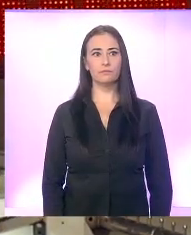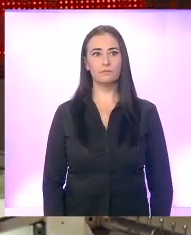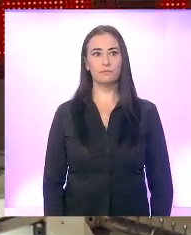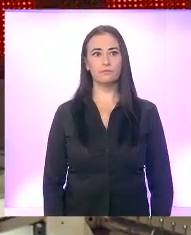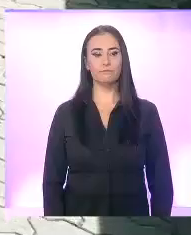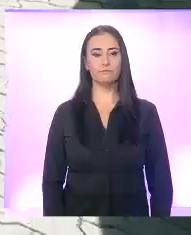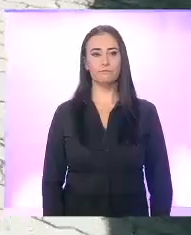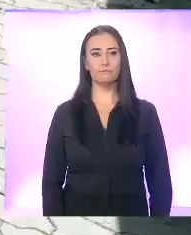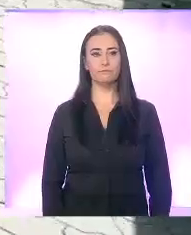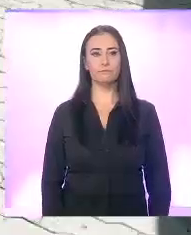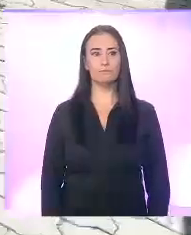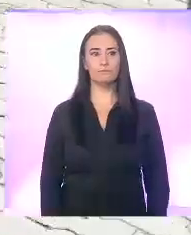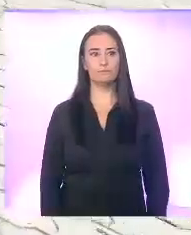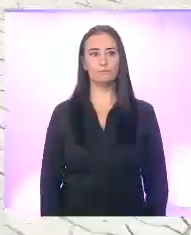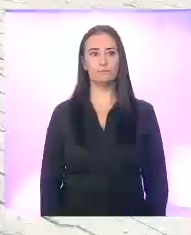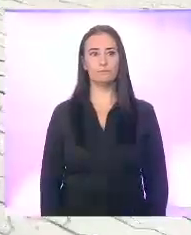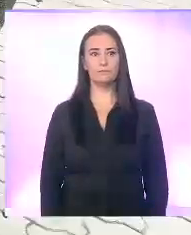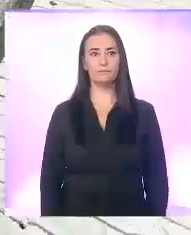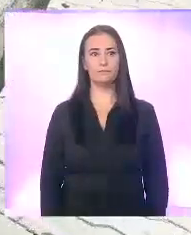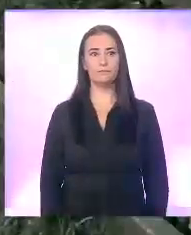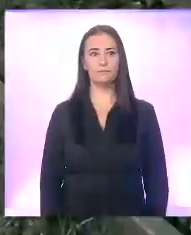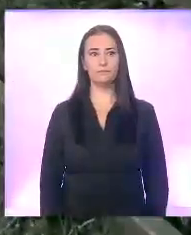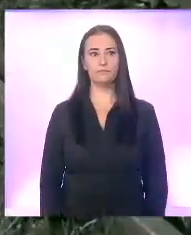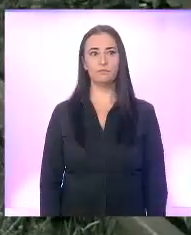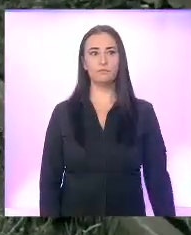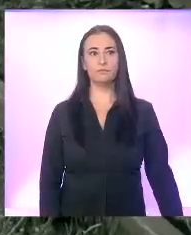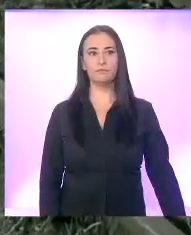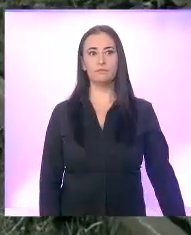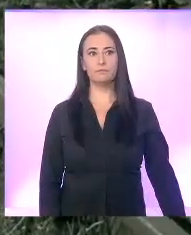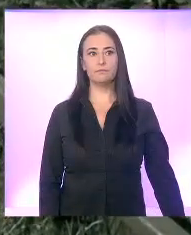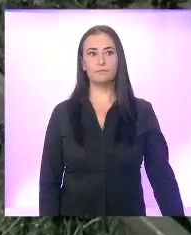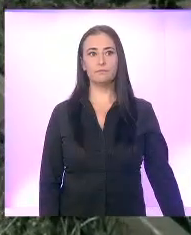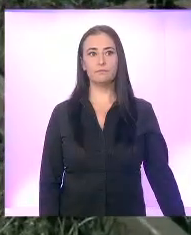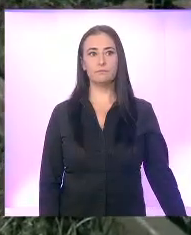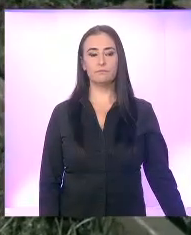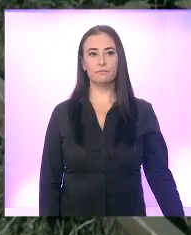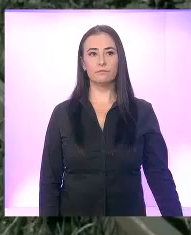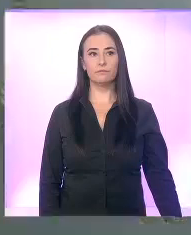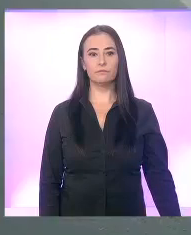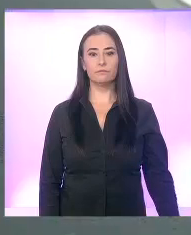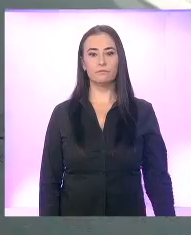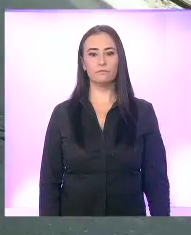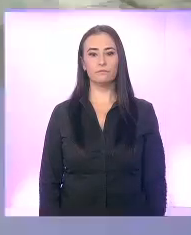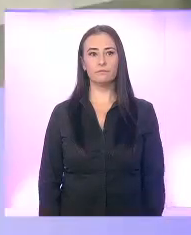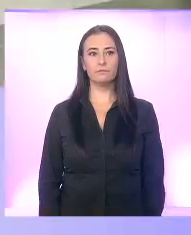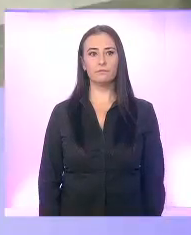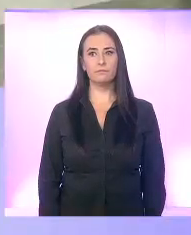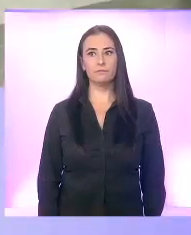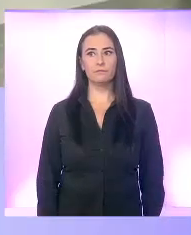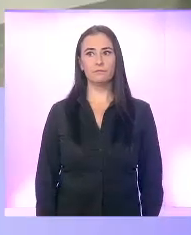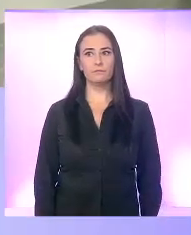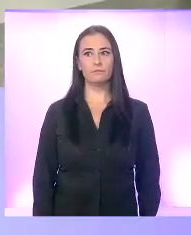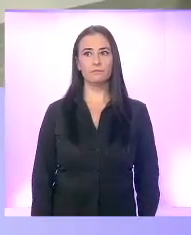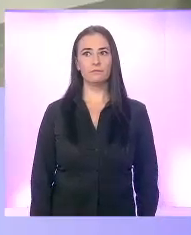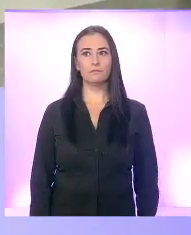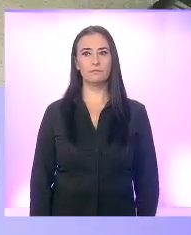de kilometri și banii europeni au fost practic esențiali și pentru cei 700 de kilometri. Ca să ne facem o idee, să punem în context, înseamnă